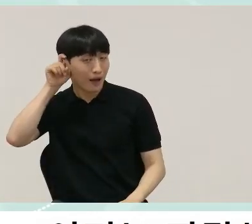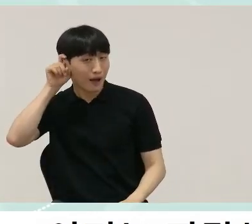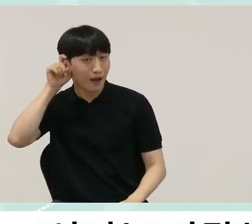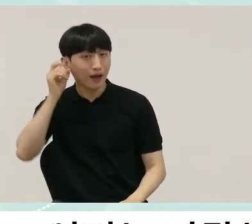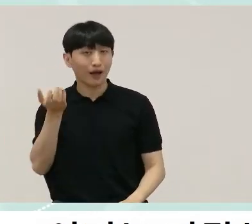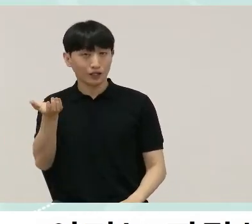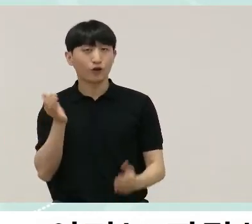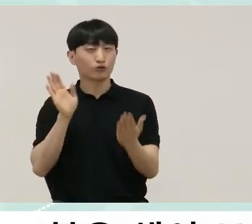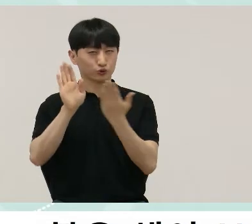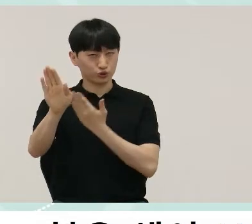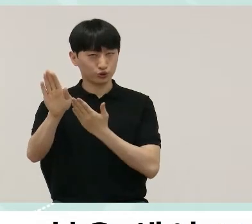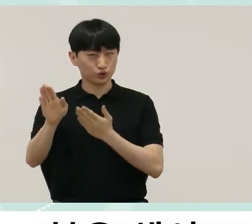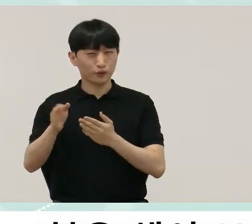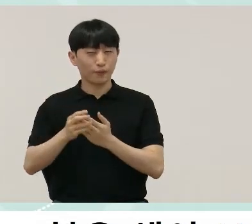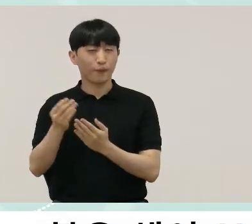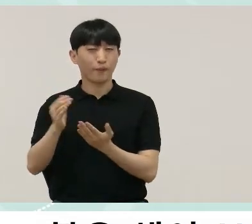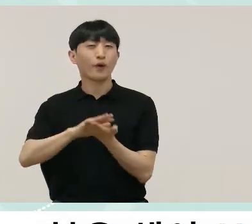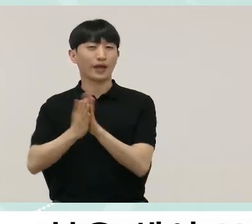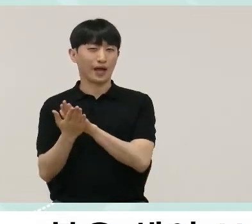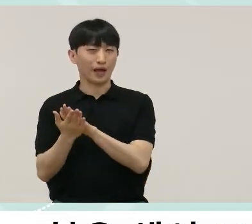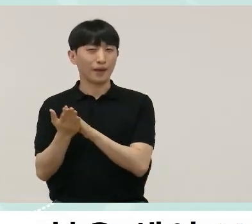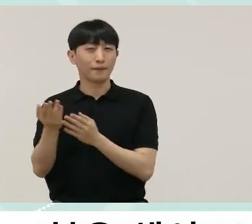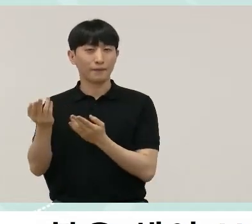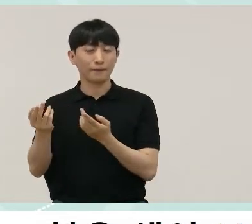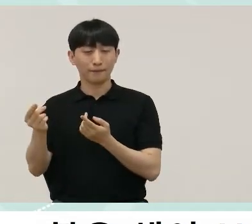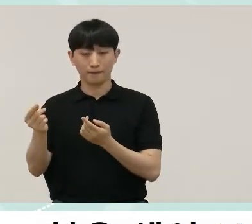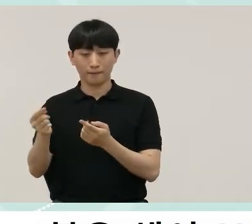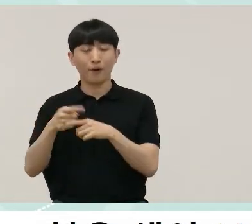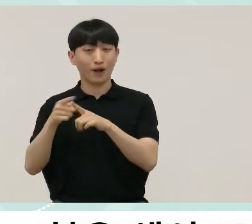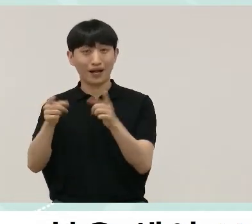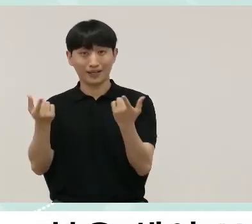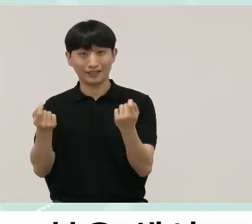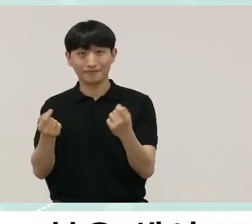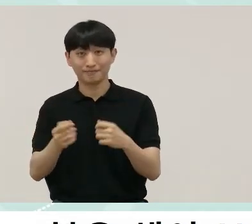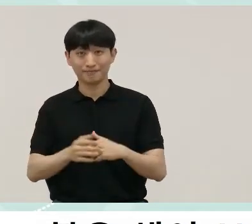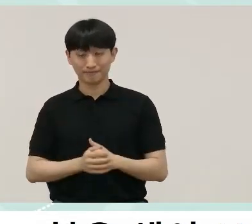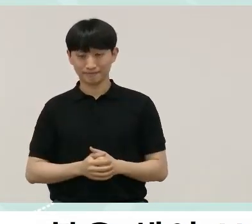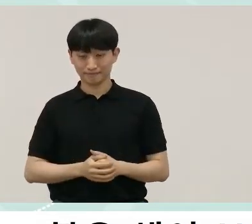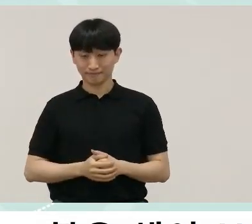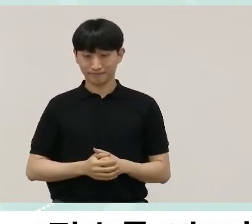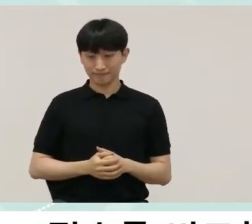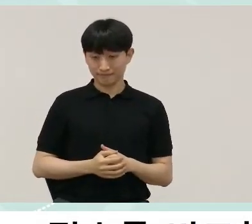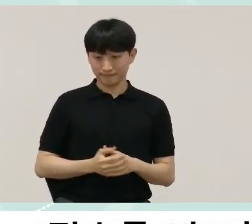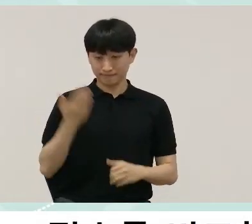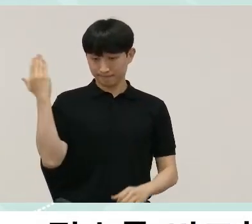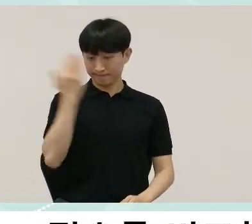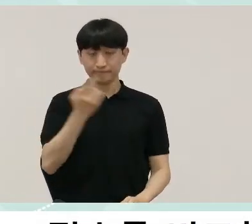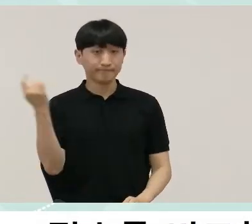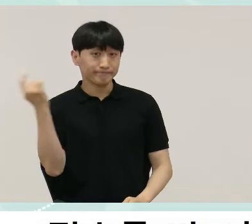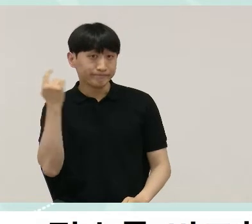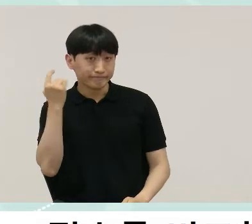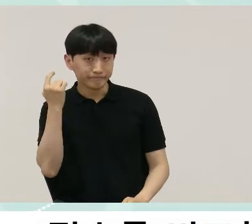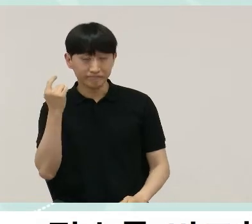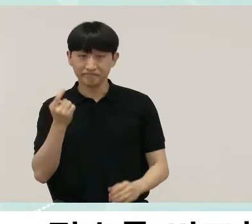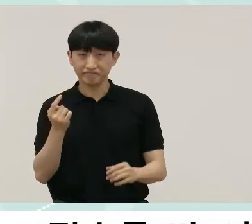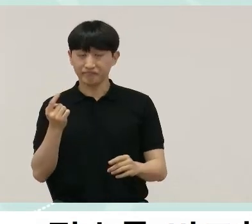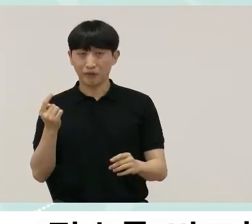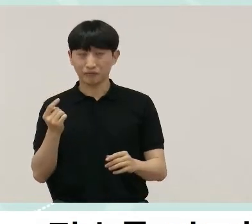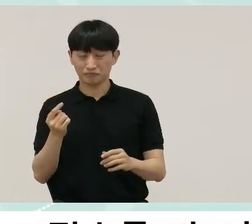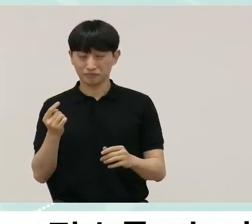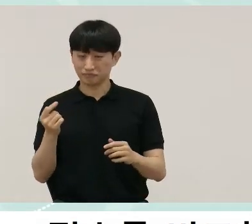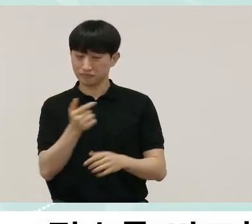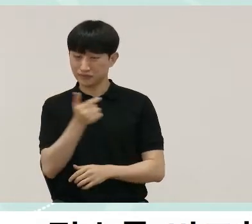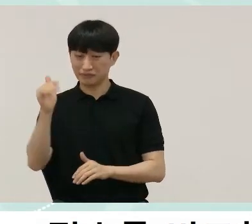점수를 비교했는데 수술 전에는 크게 차이가 없습니다. 청력 역치에서만 약간 더 나쁜 거가 있는데 큰 의미가 들 건 아닌